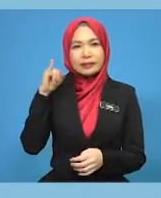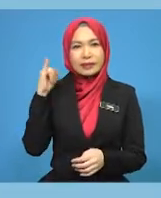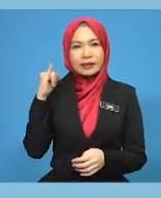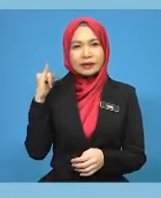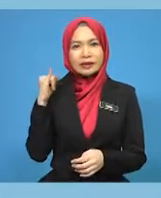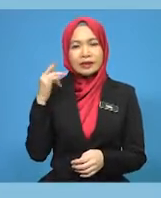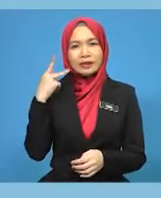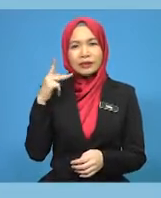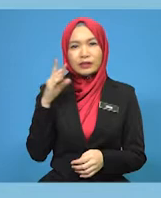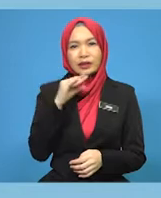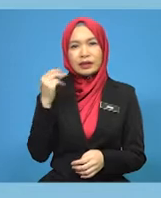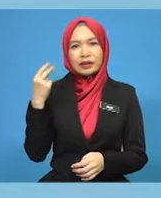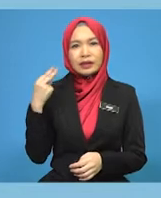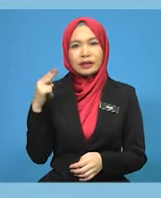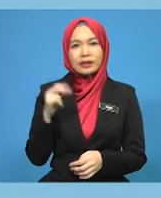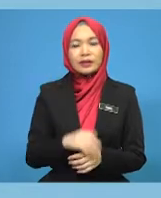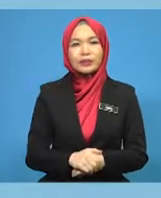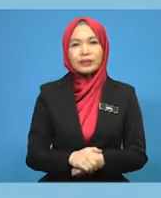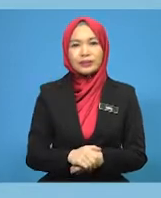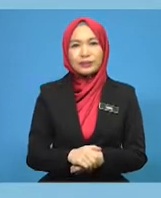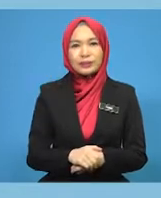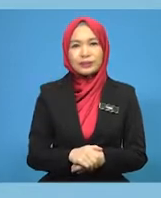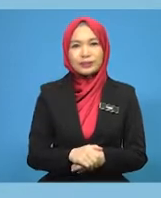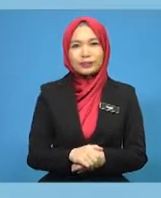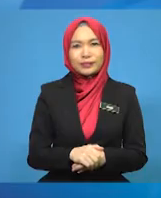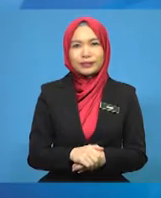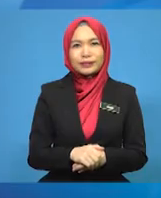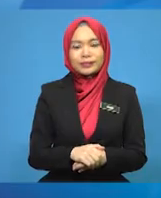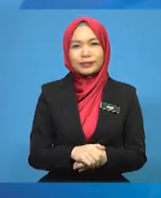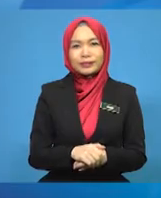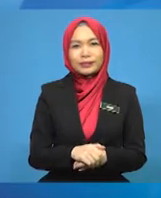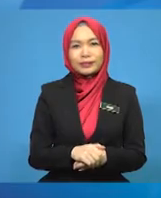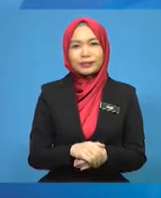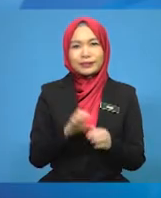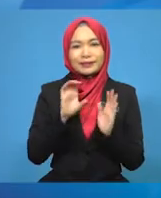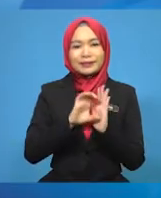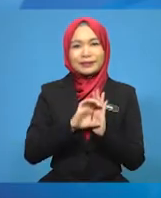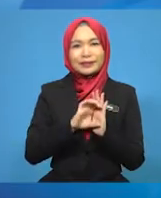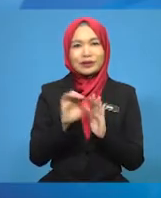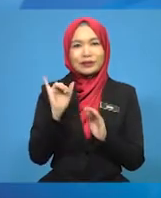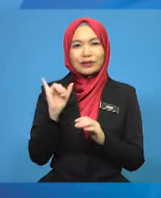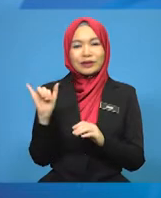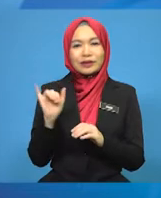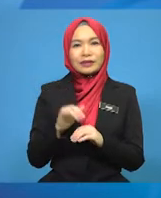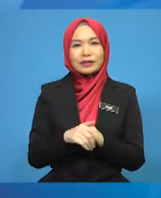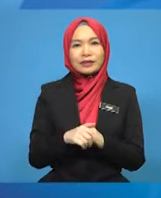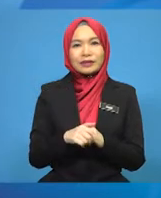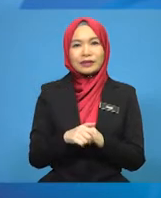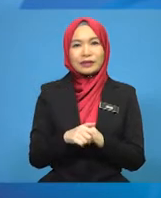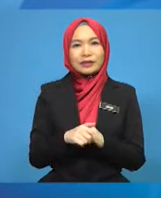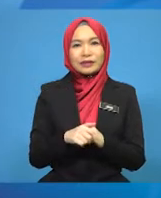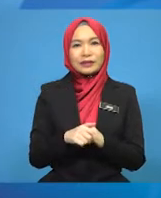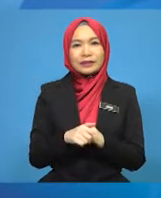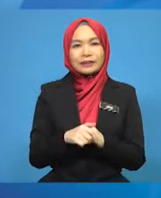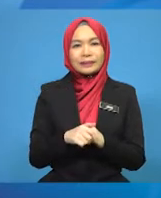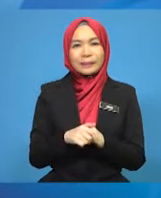dan hijau. Contoh penggunaan warna energetik dalam